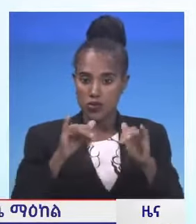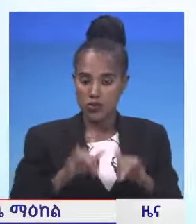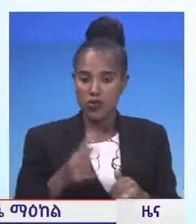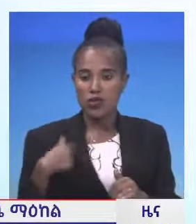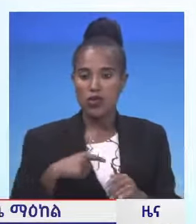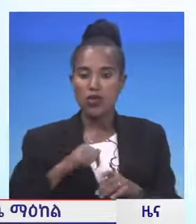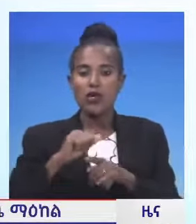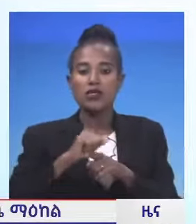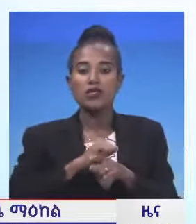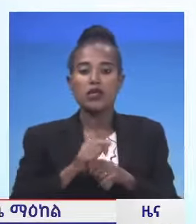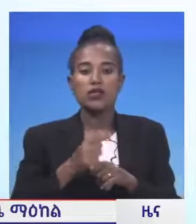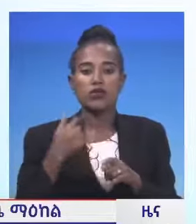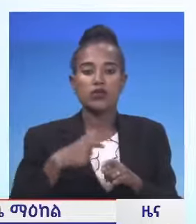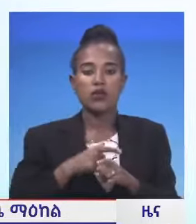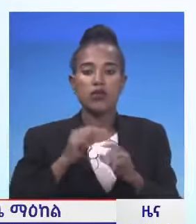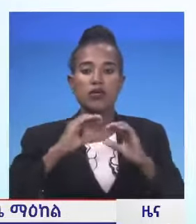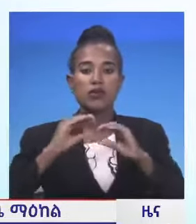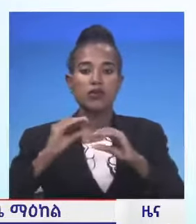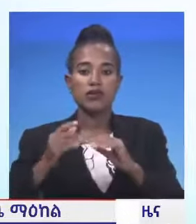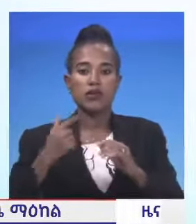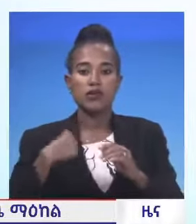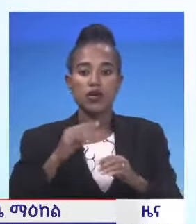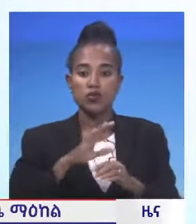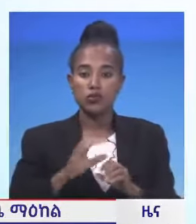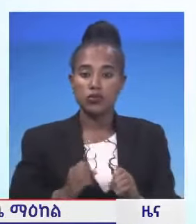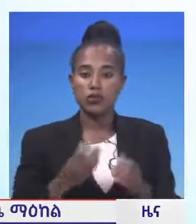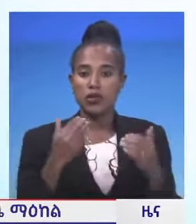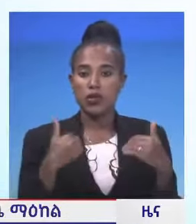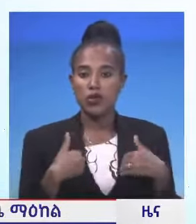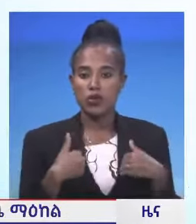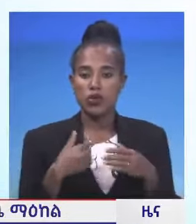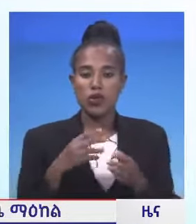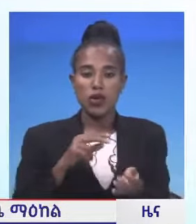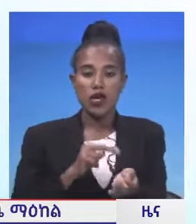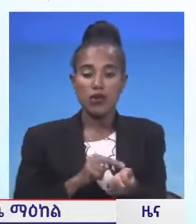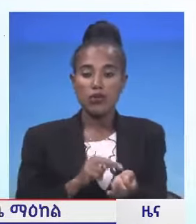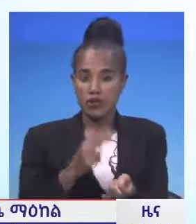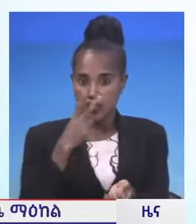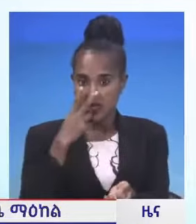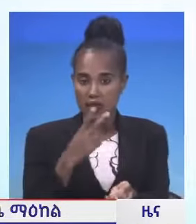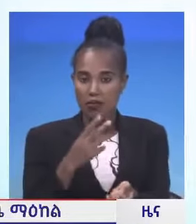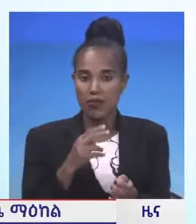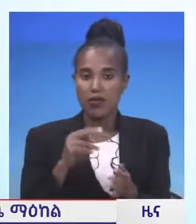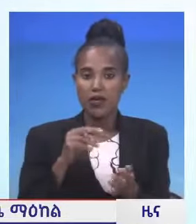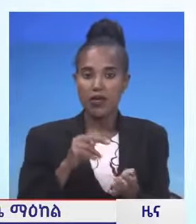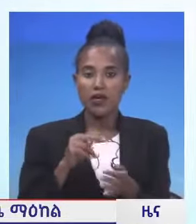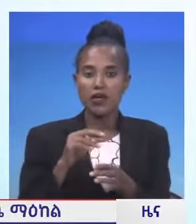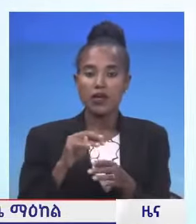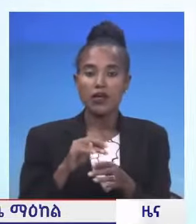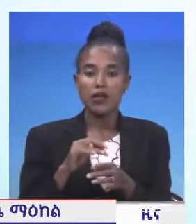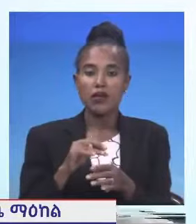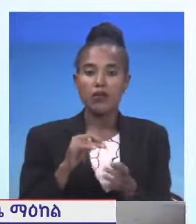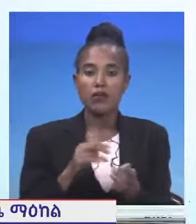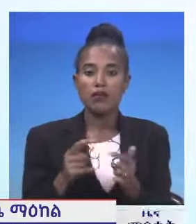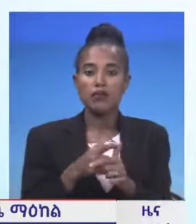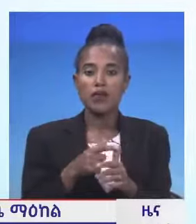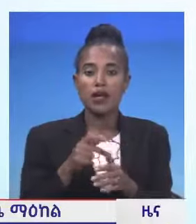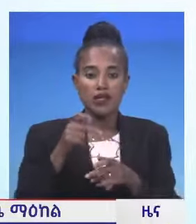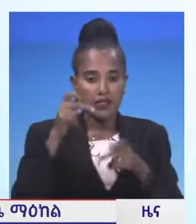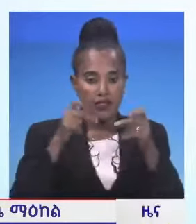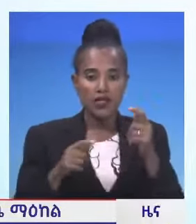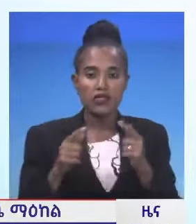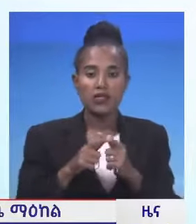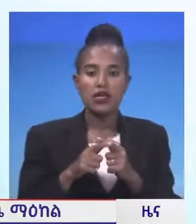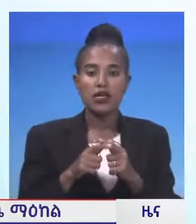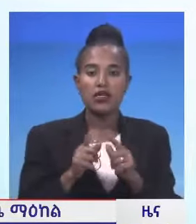እኛው ያሰለጠናቸው እኛው ያስተማርናቸው የኛ ልጆች በብዛት አሉን። ሐኪሞቹን ስናይ በህክምናው በኩልኛ ከመጀመሪያ ዲግሪ እስከ ሰብ ስፔሻሊቲ